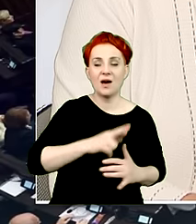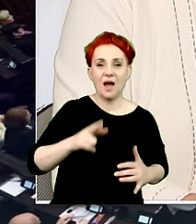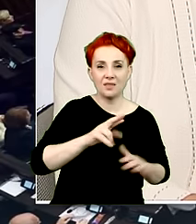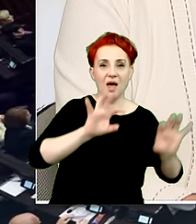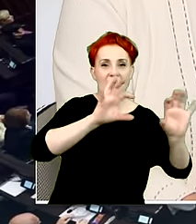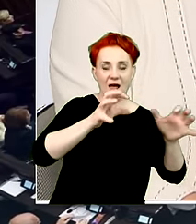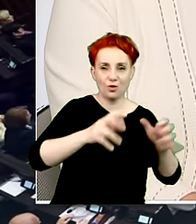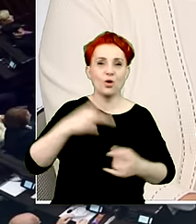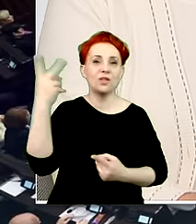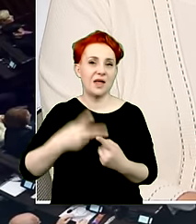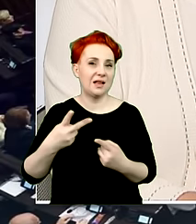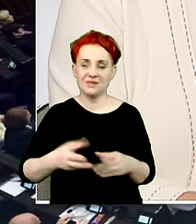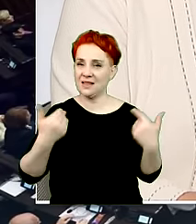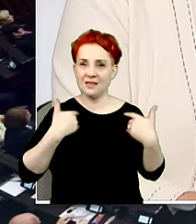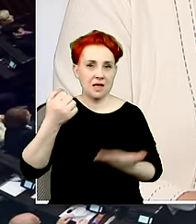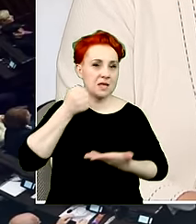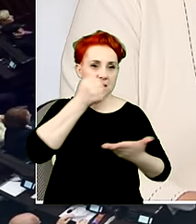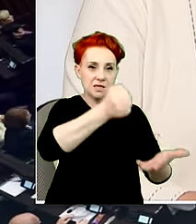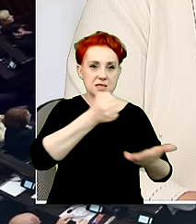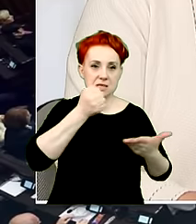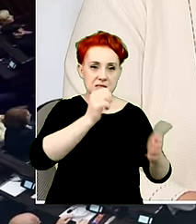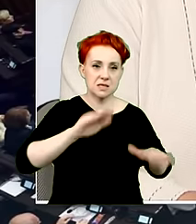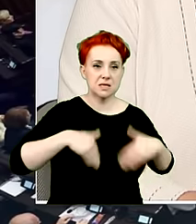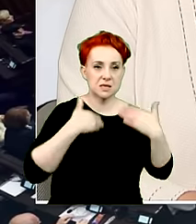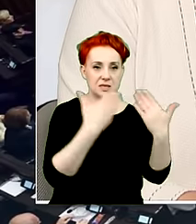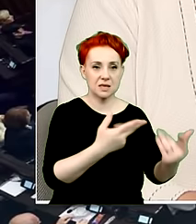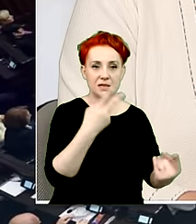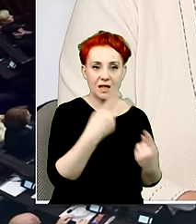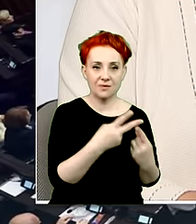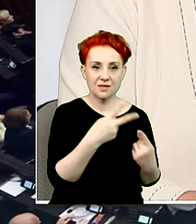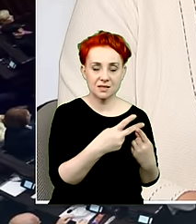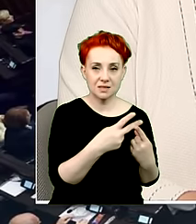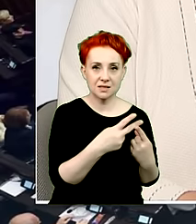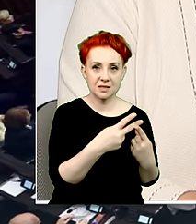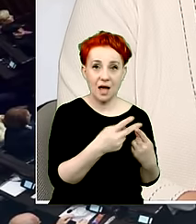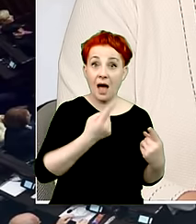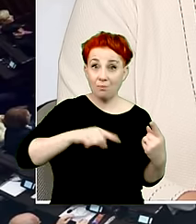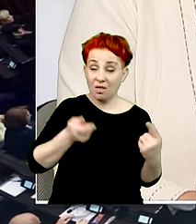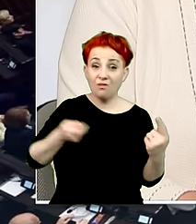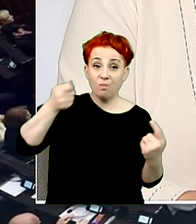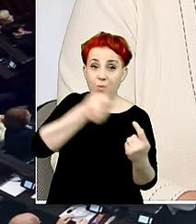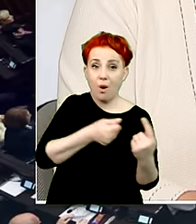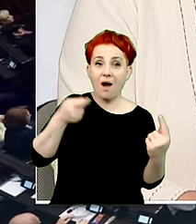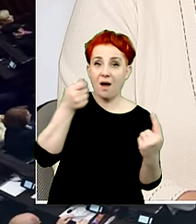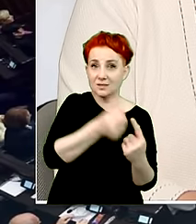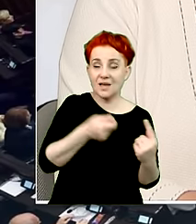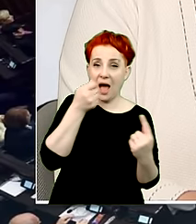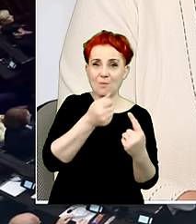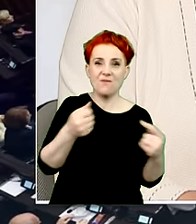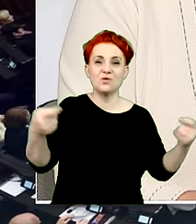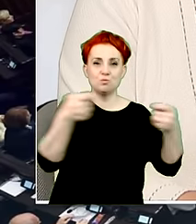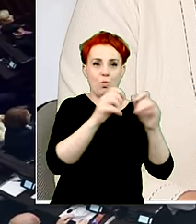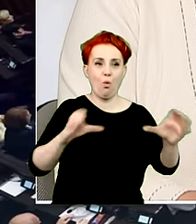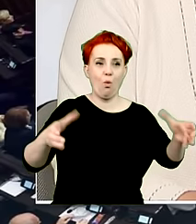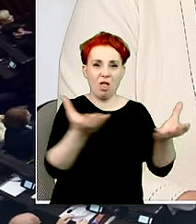Telewizji no, nie chce przekazywać tych pieniędzy, które my wpłacamy do wspólnej kasy, no to